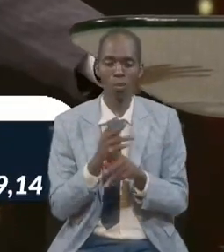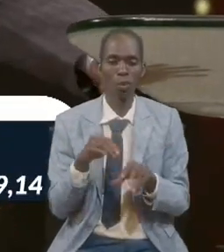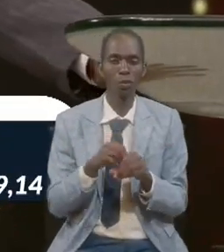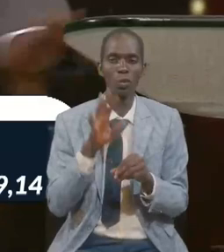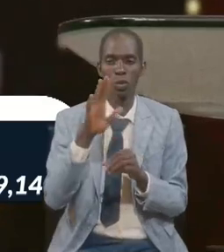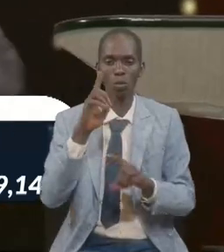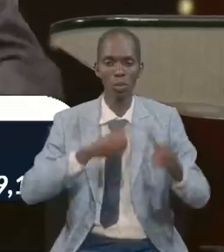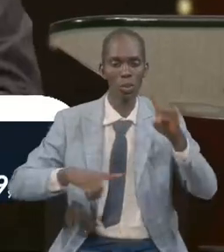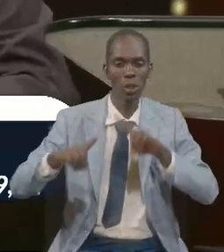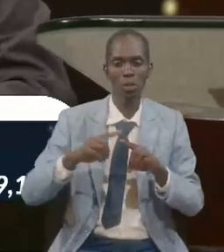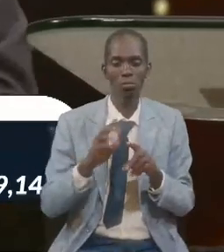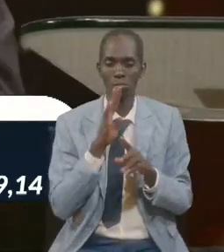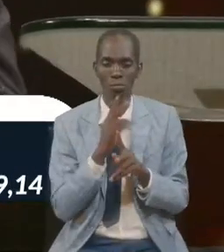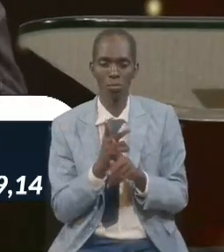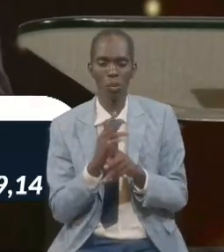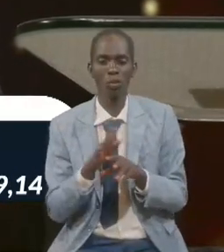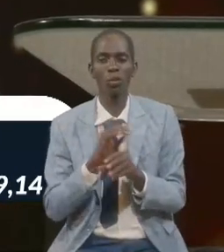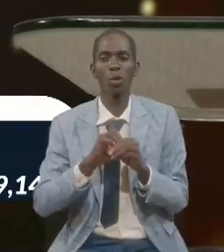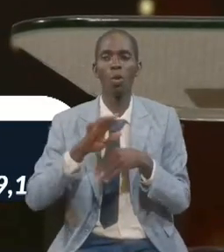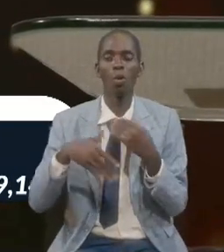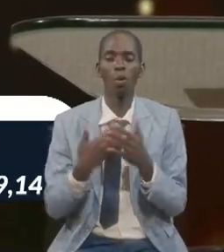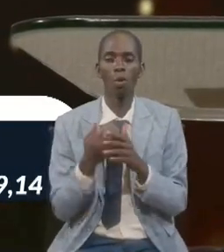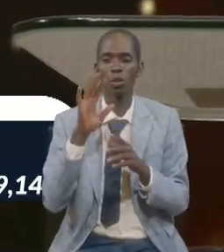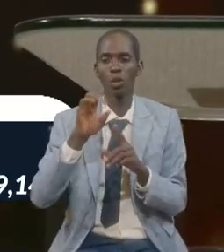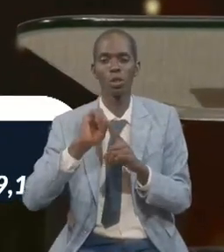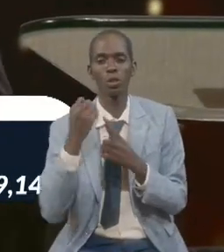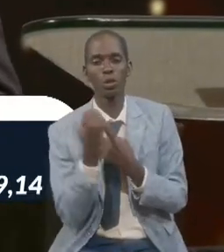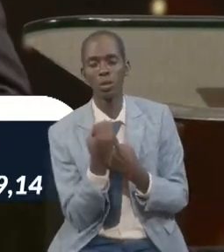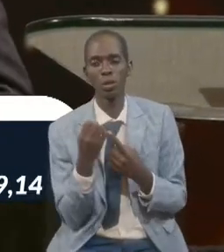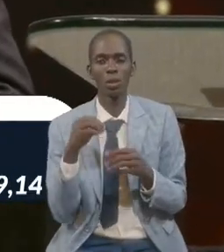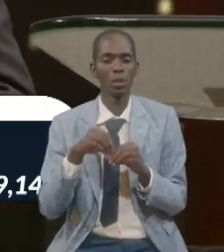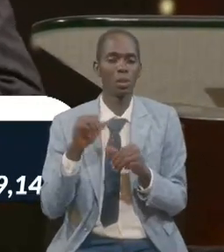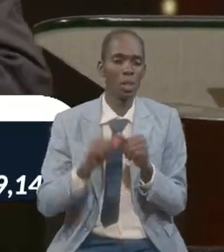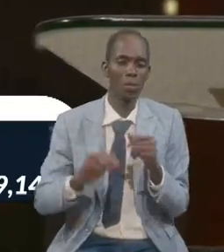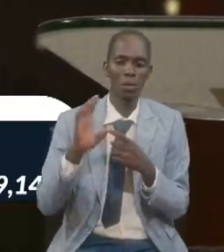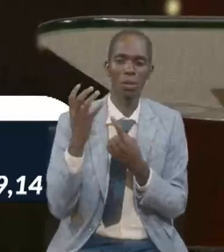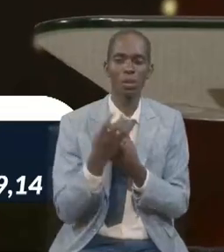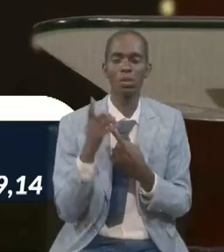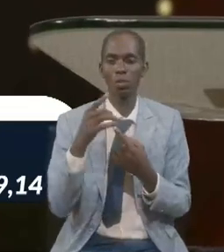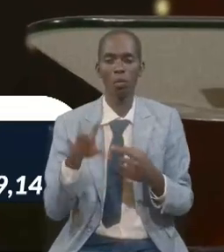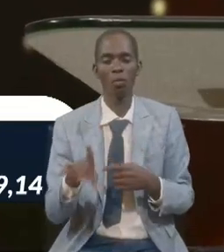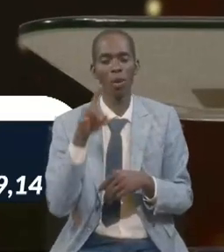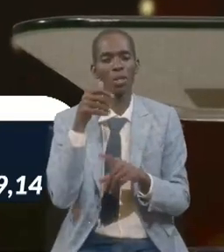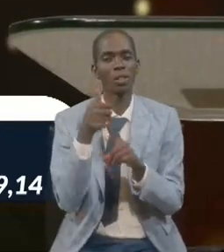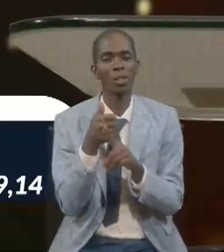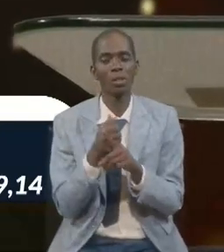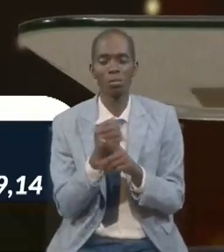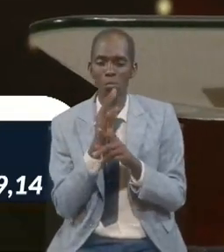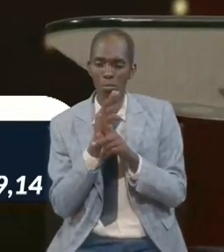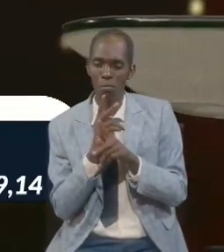Veillez sur votre situation. Veillez sur toutes les situations, circonstances.